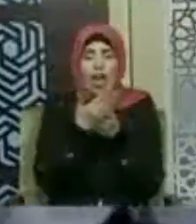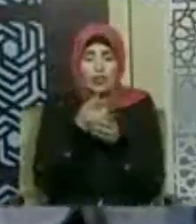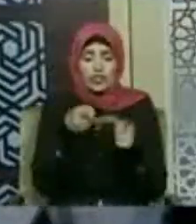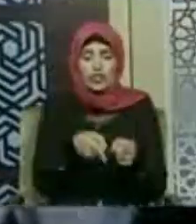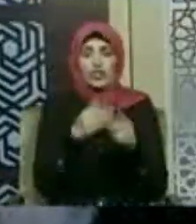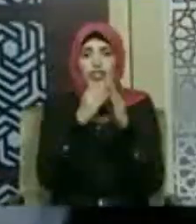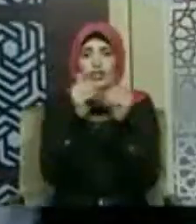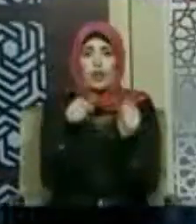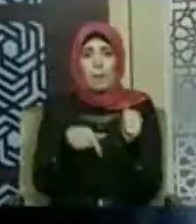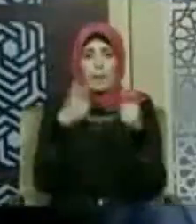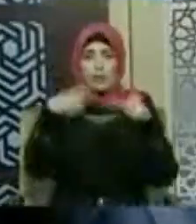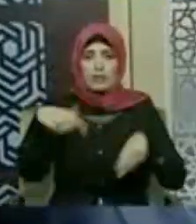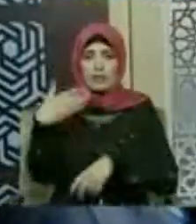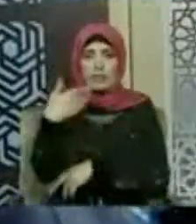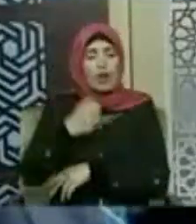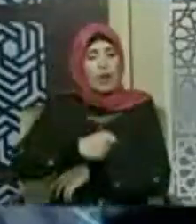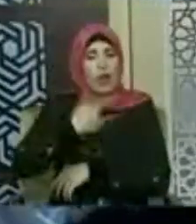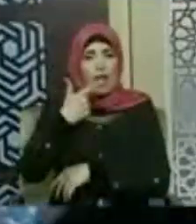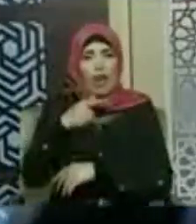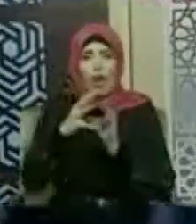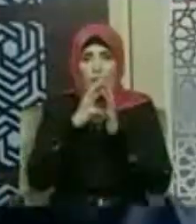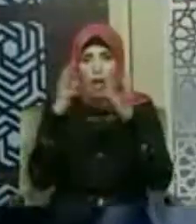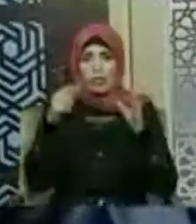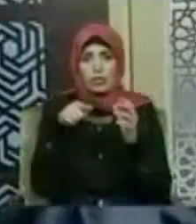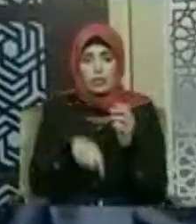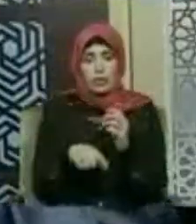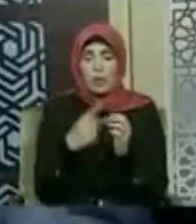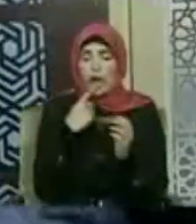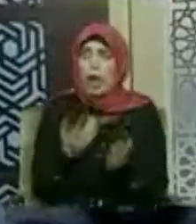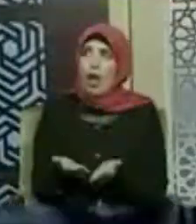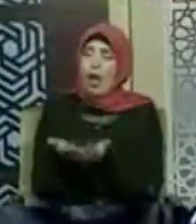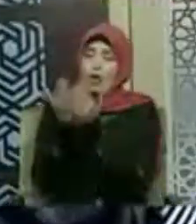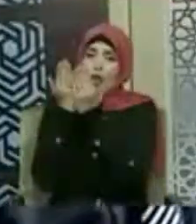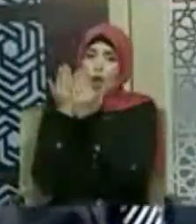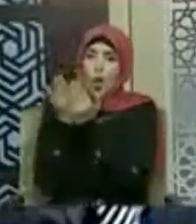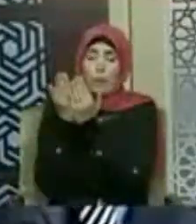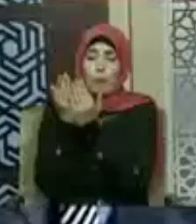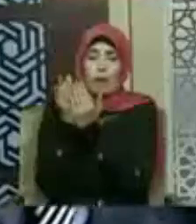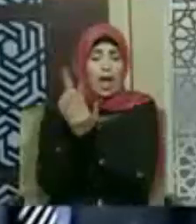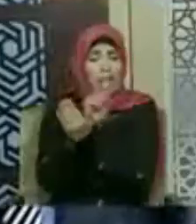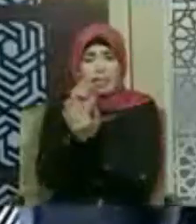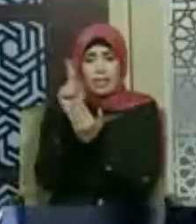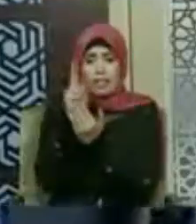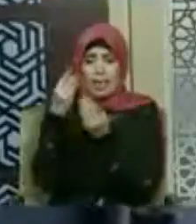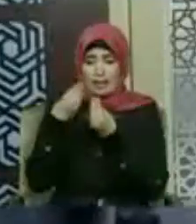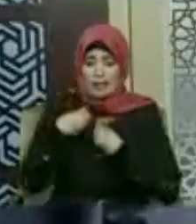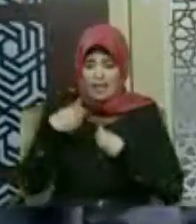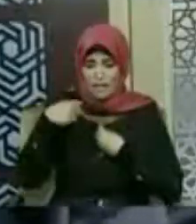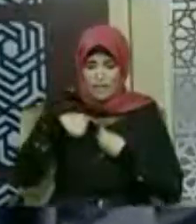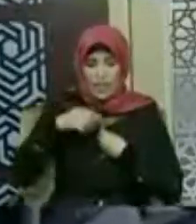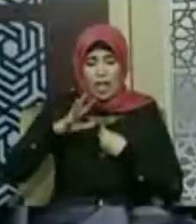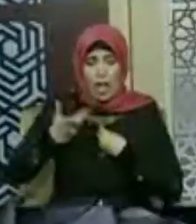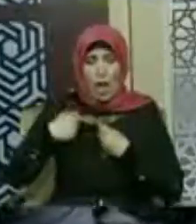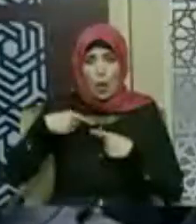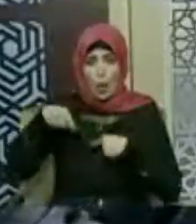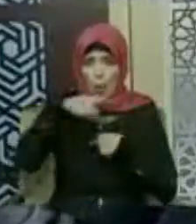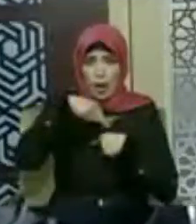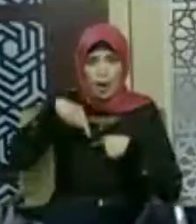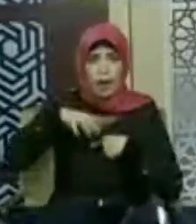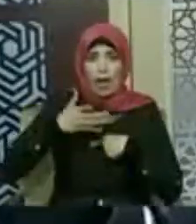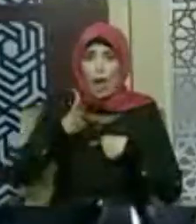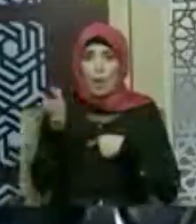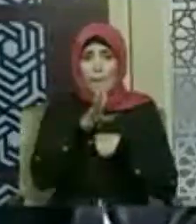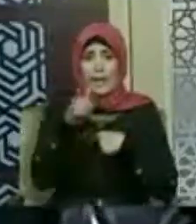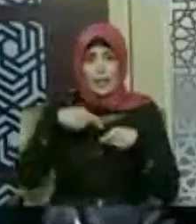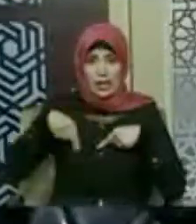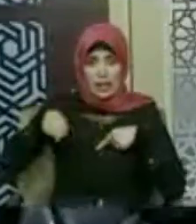شفيته. اللهم لا تجعل فينا ولا لنا ولا بيننا مريضا إلا شفيته، ولا همّا إلا فرجته،